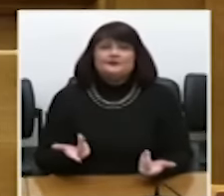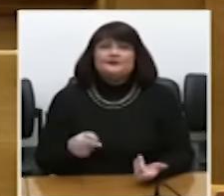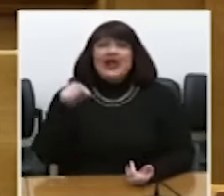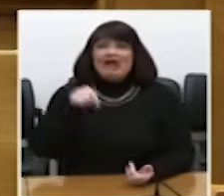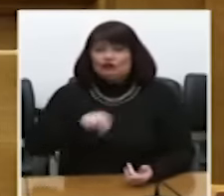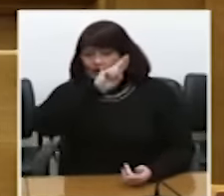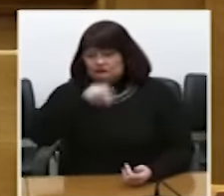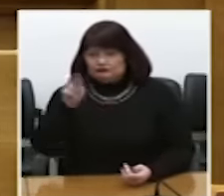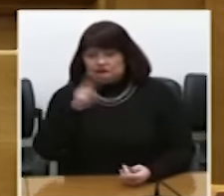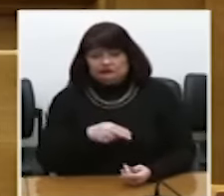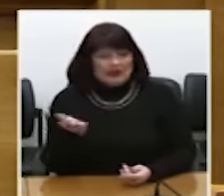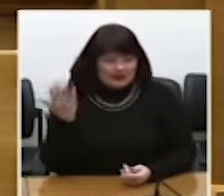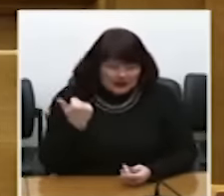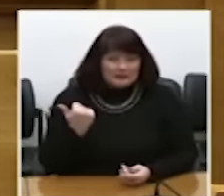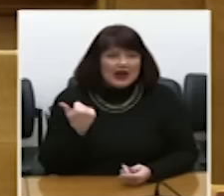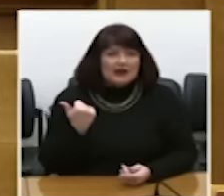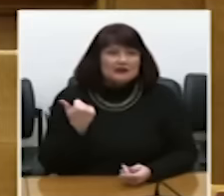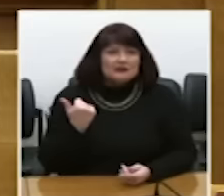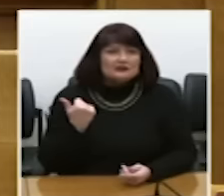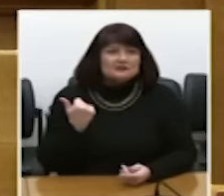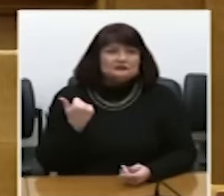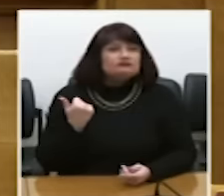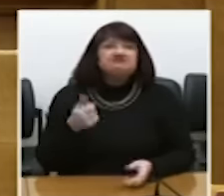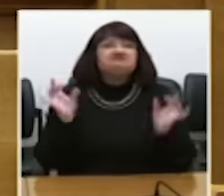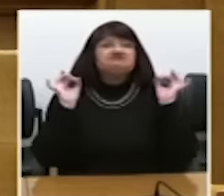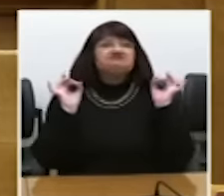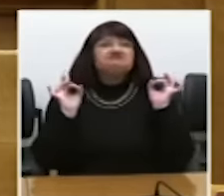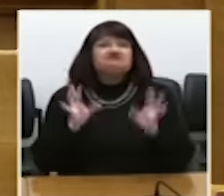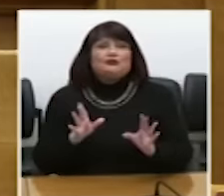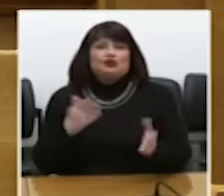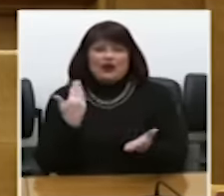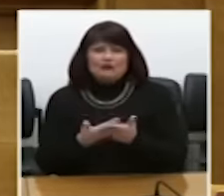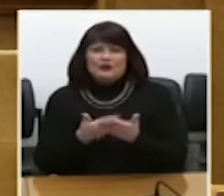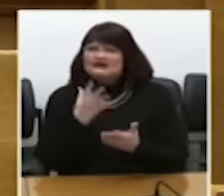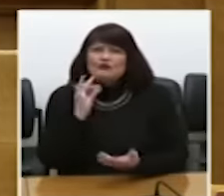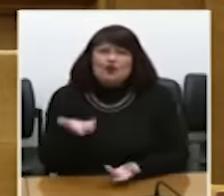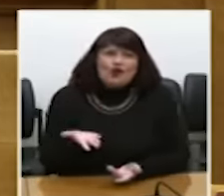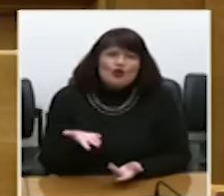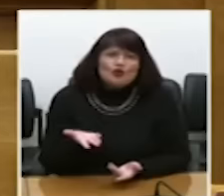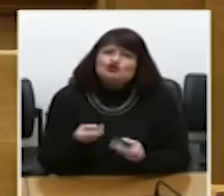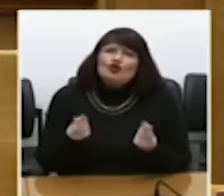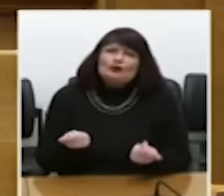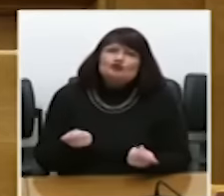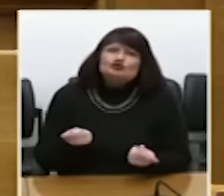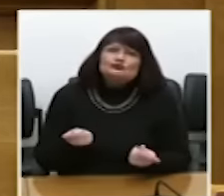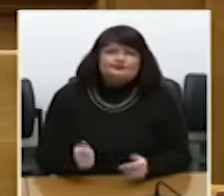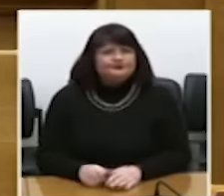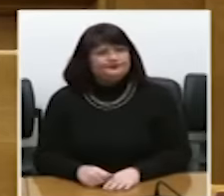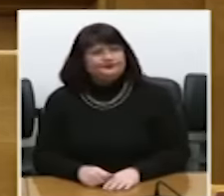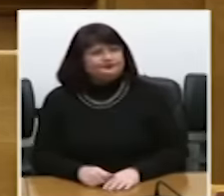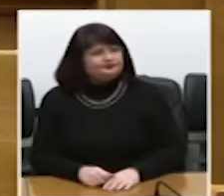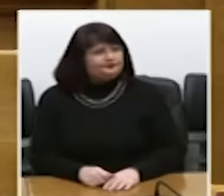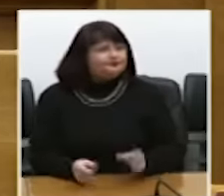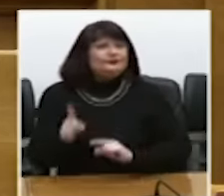καταργείτε και δεν έχετε δώσει την παραμικρή τεκμηρίωση. Αλλά για ποια αμεσότητα μπορούμε